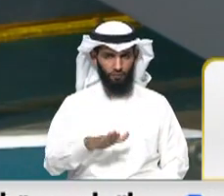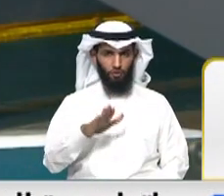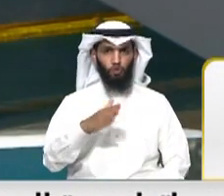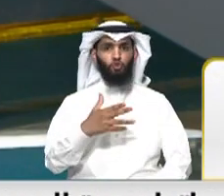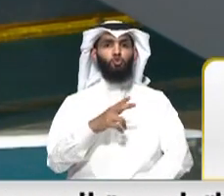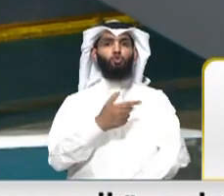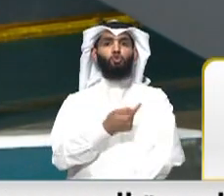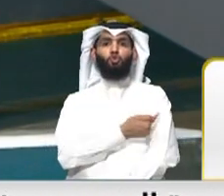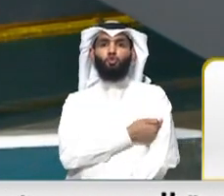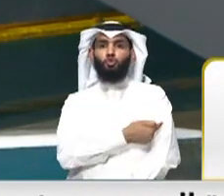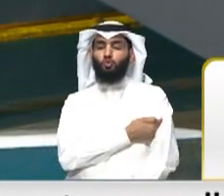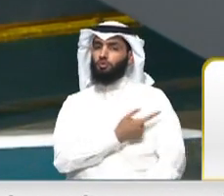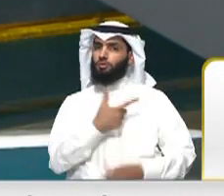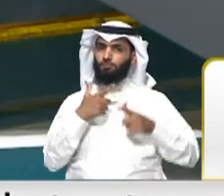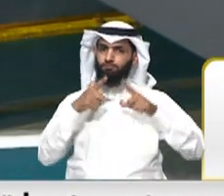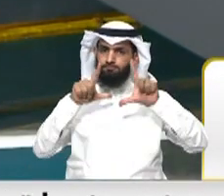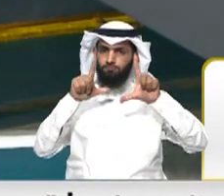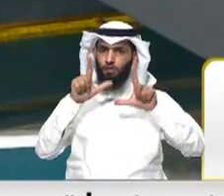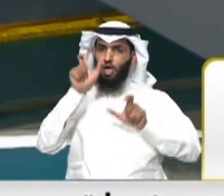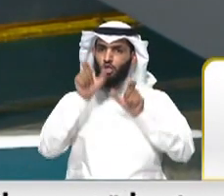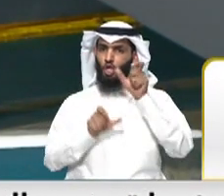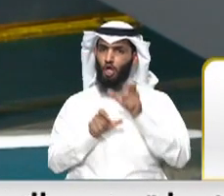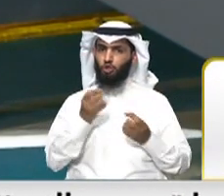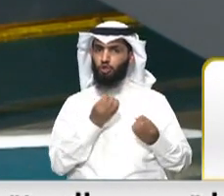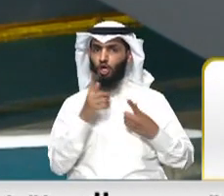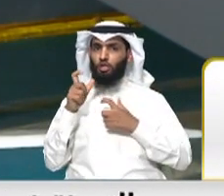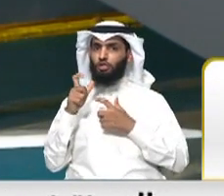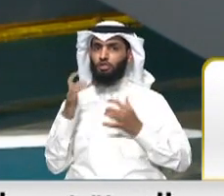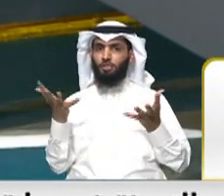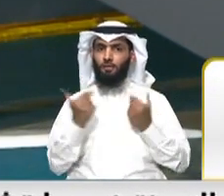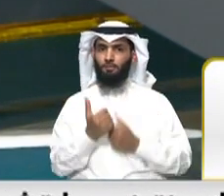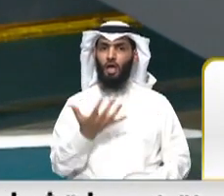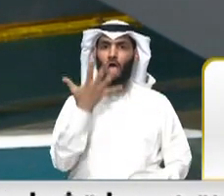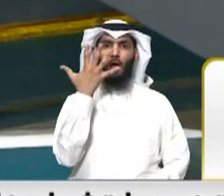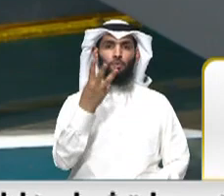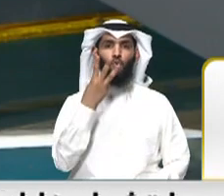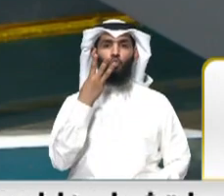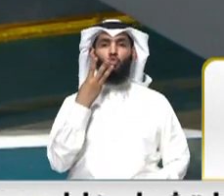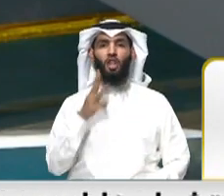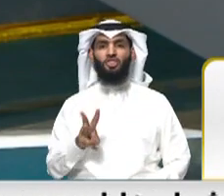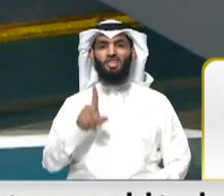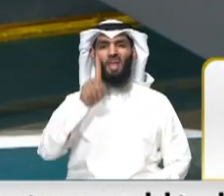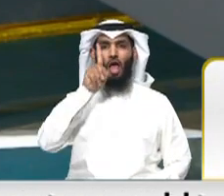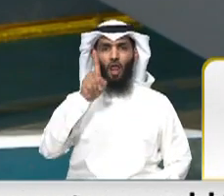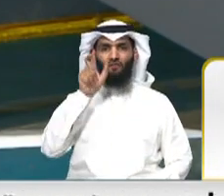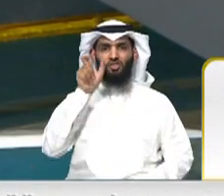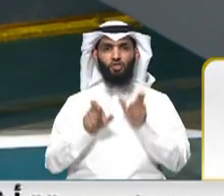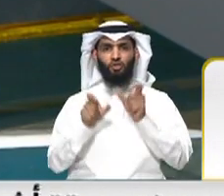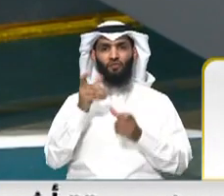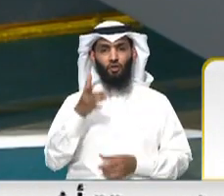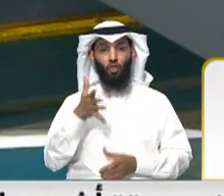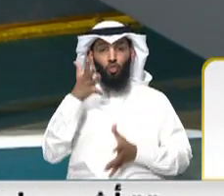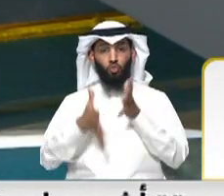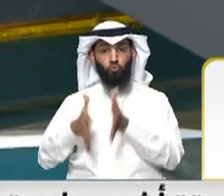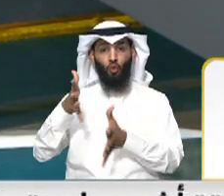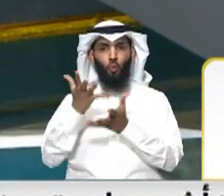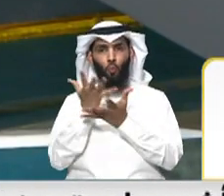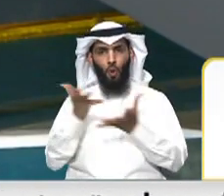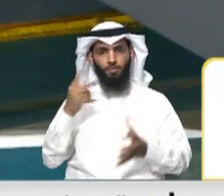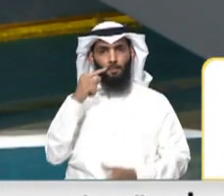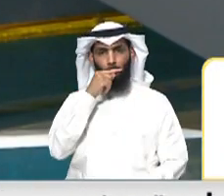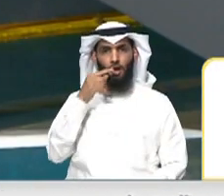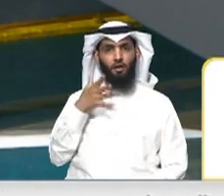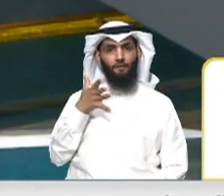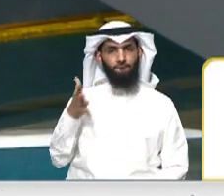طبية ارتفاع حصيلة الشهداء في غزة إلى 35,000 شهيد، أغلبيتهم من الأطفال والنساء، في حين